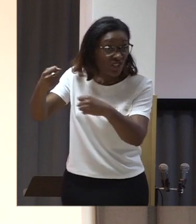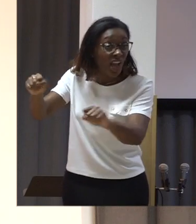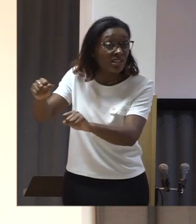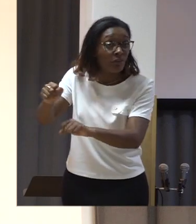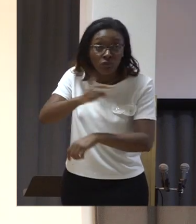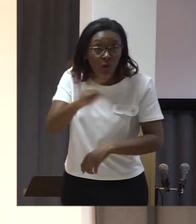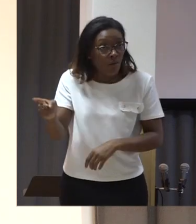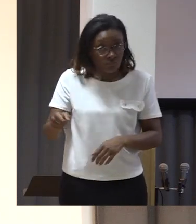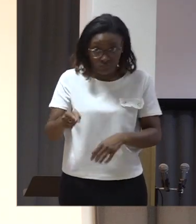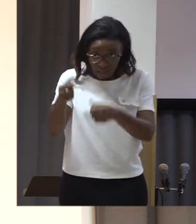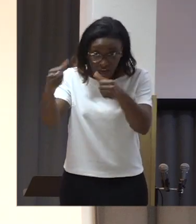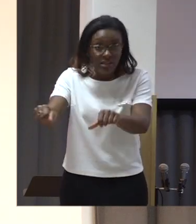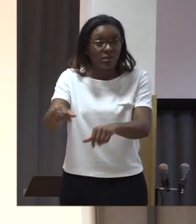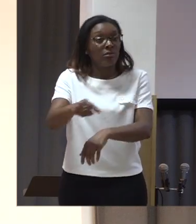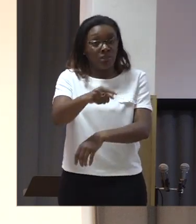vos côtés,